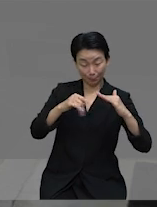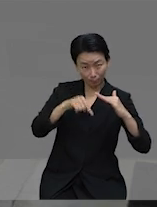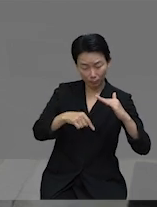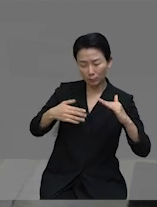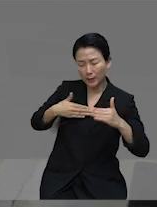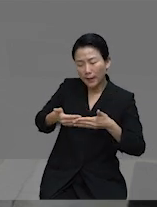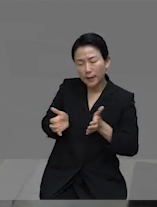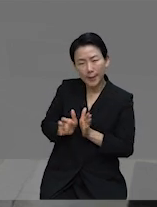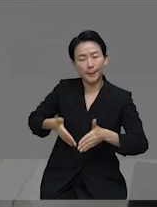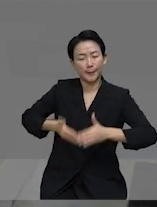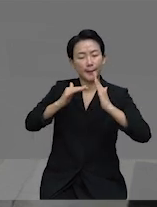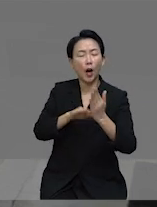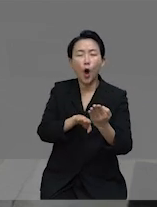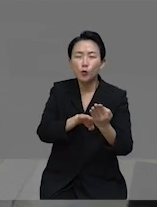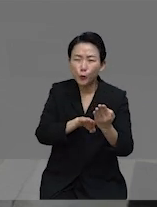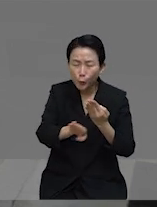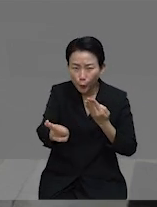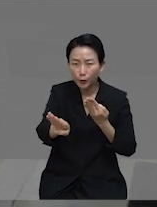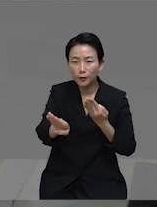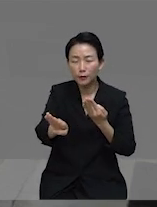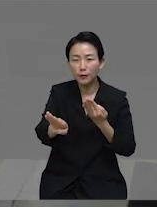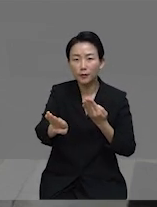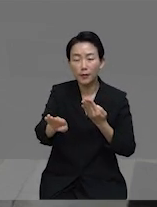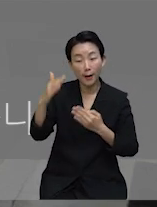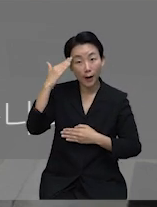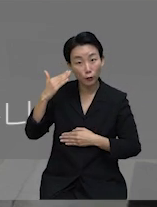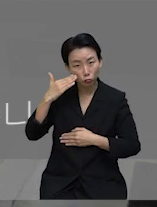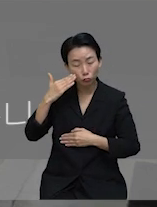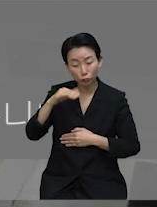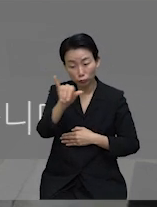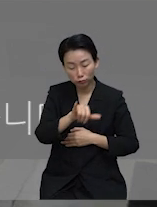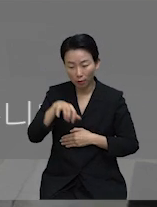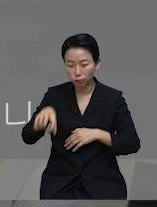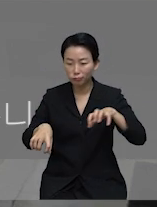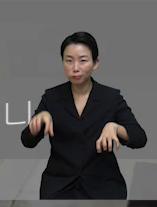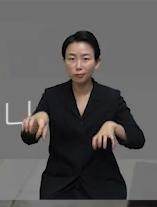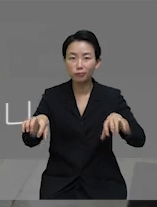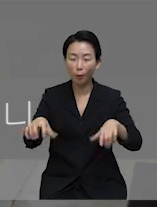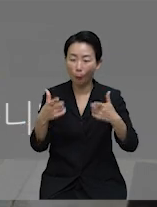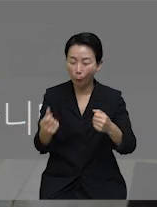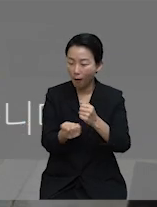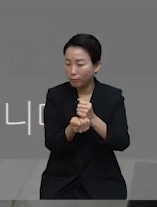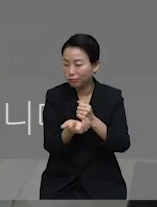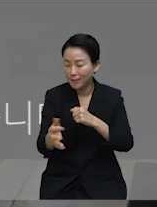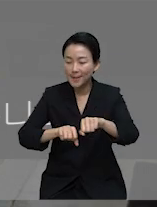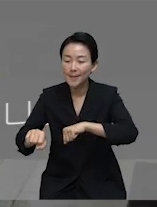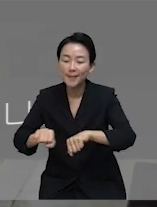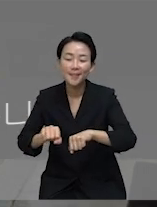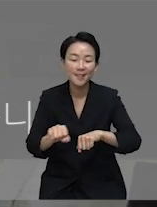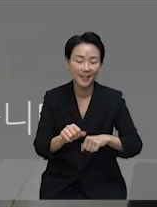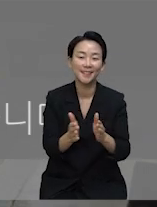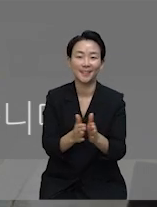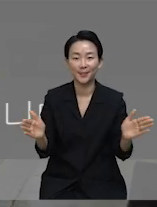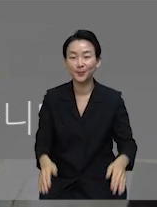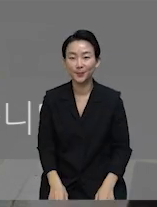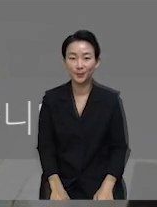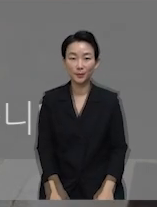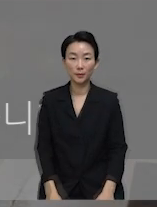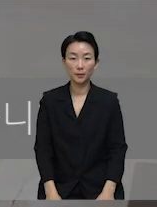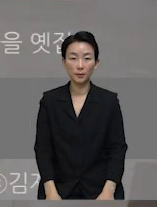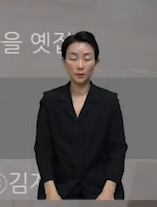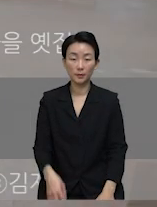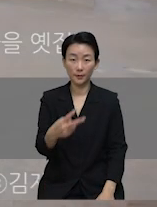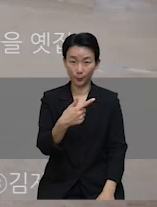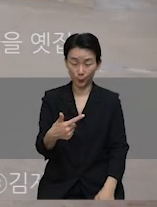출연 자산으로 하여 저희 단체가 설립된 이후 우리나라에서도 본격적으로 내셔널 트러스트 운동이